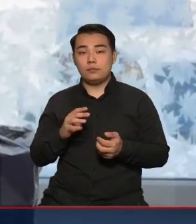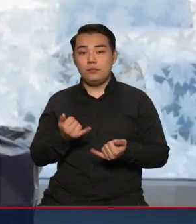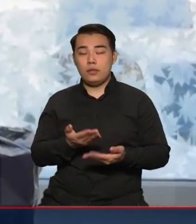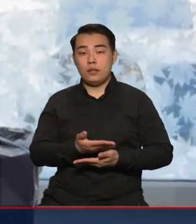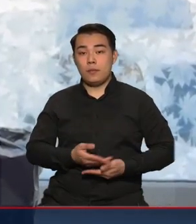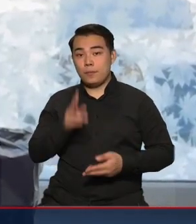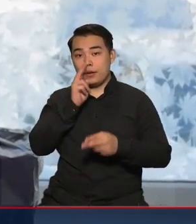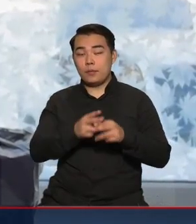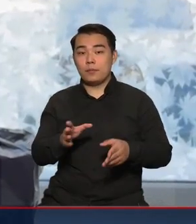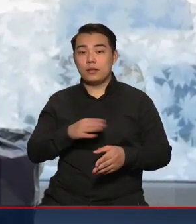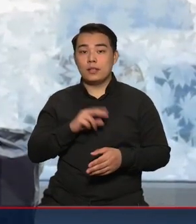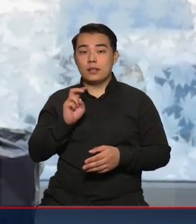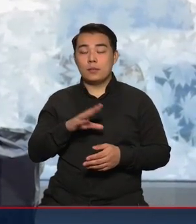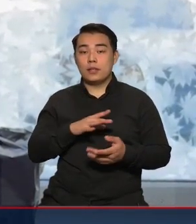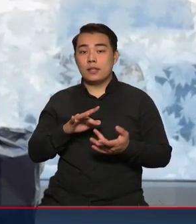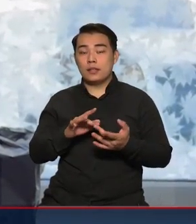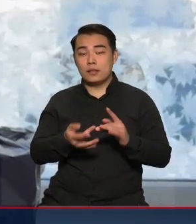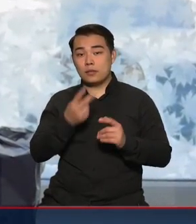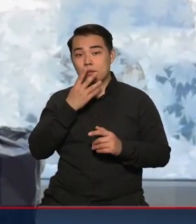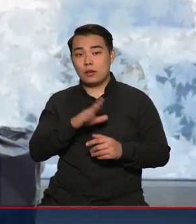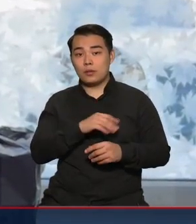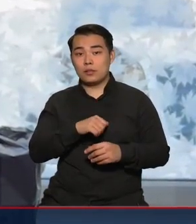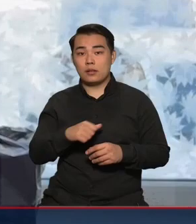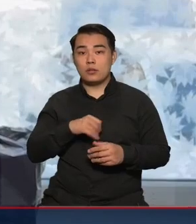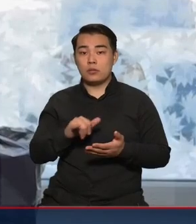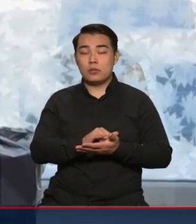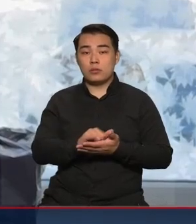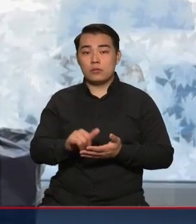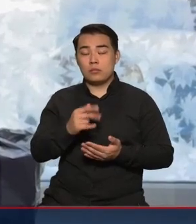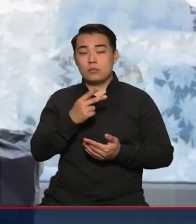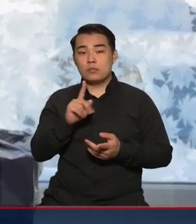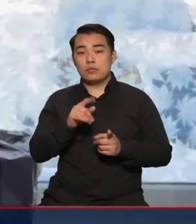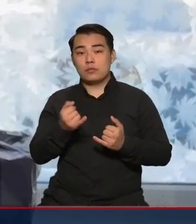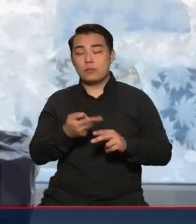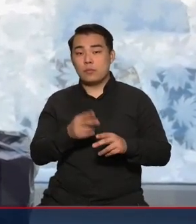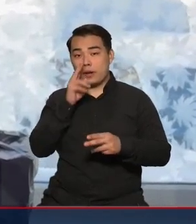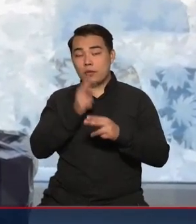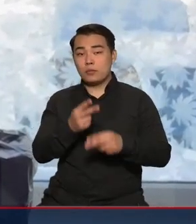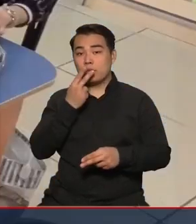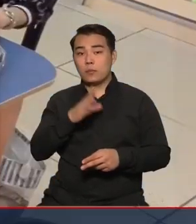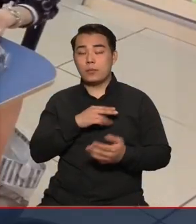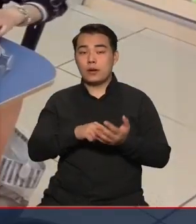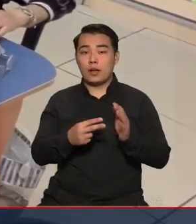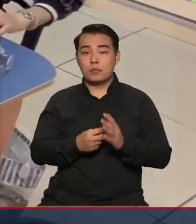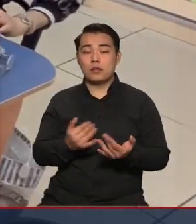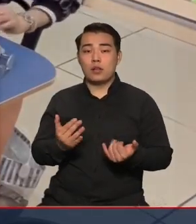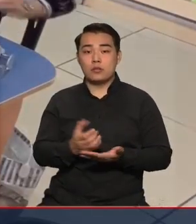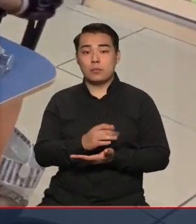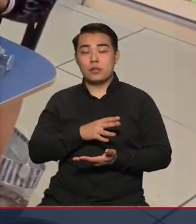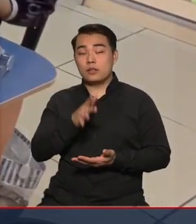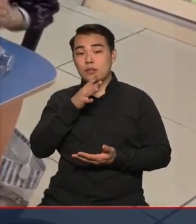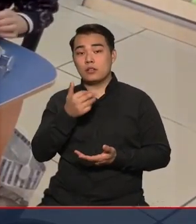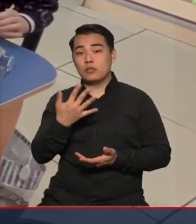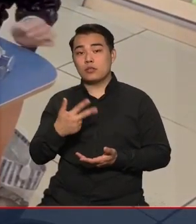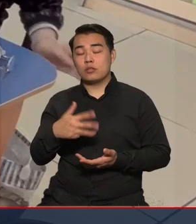сели, зашли в интернет, он сам зашел в YouTube, и мы начали искать вот такие программы. Потом нашли. Сейчас ей 34 года.